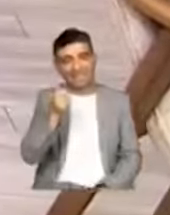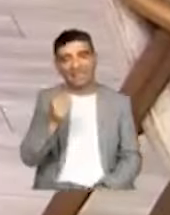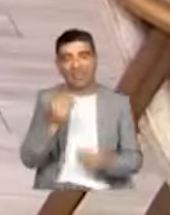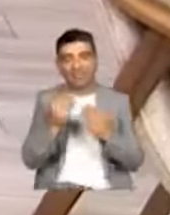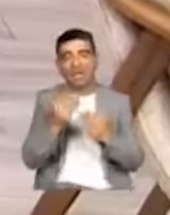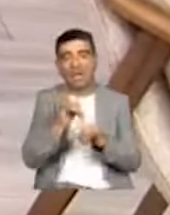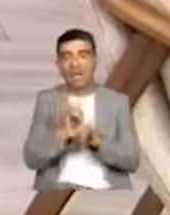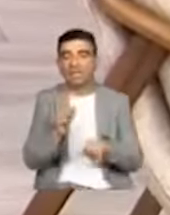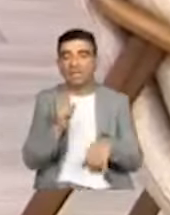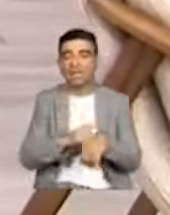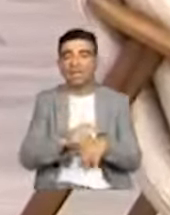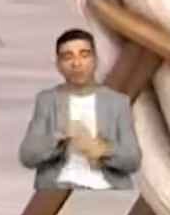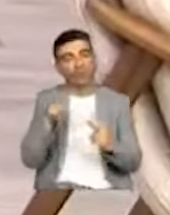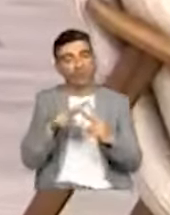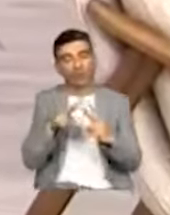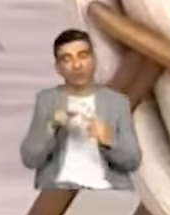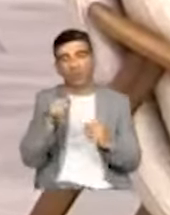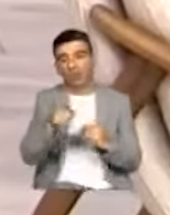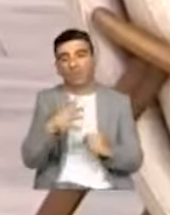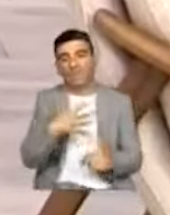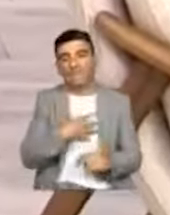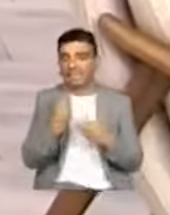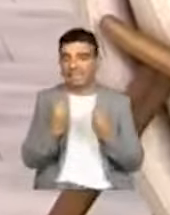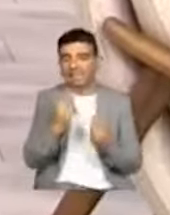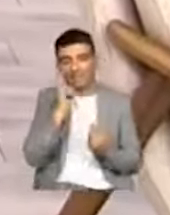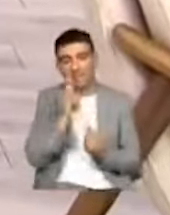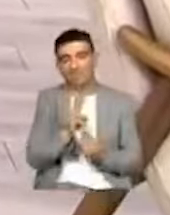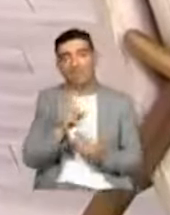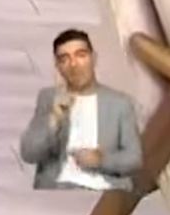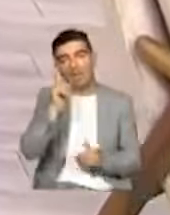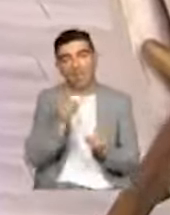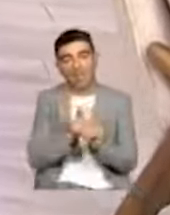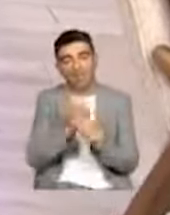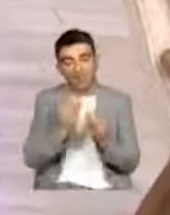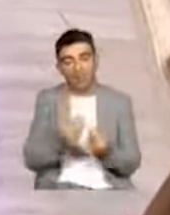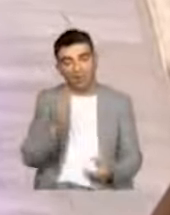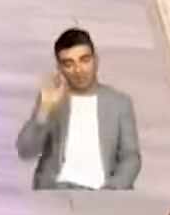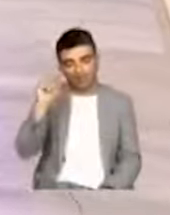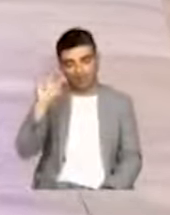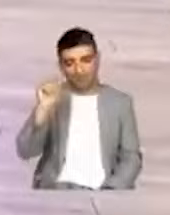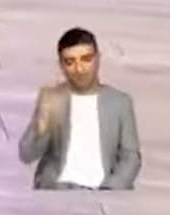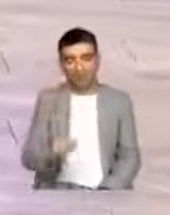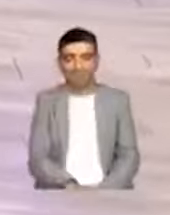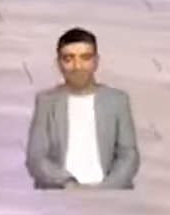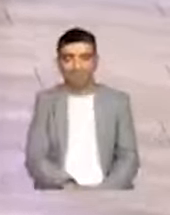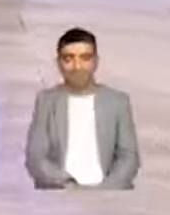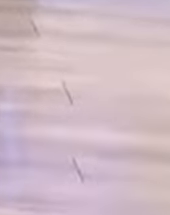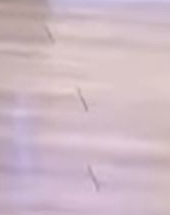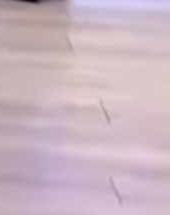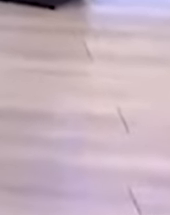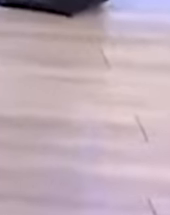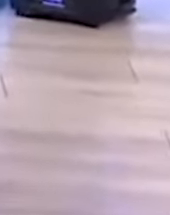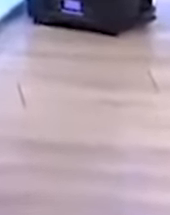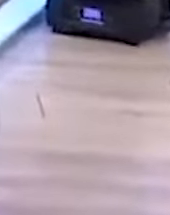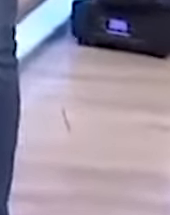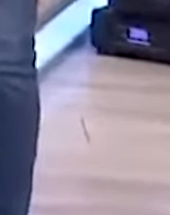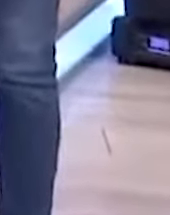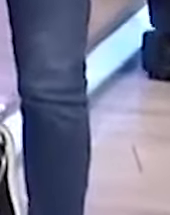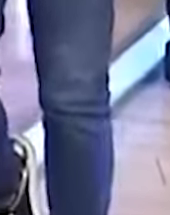inşallah yine aynı saatte görüşmek dileğiyle. Kendinize çok çok iyi bakın. Allah'a emanet olun. Allah'a ısmarladık.